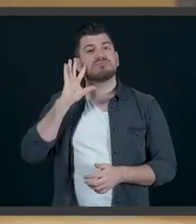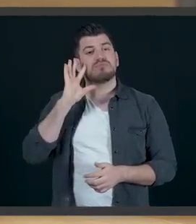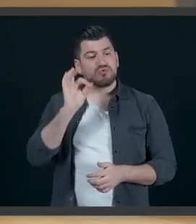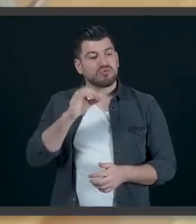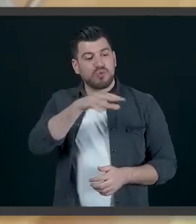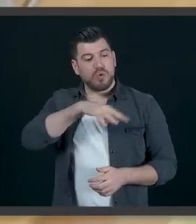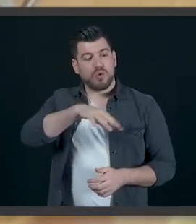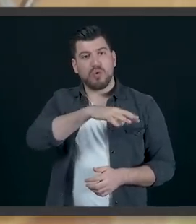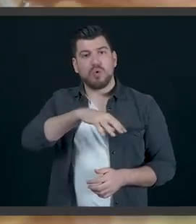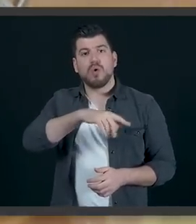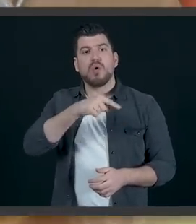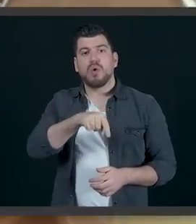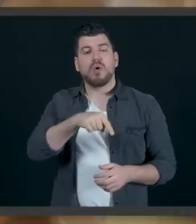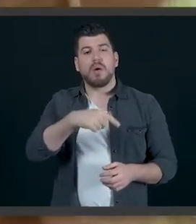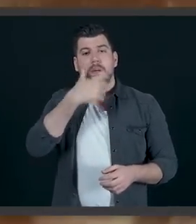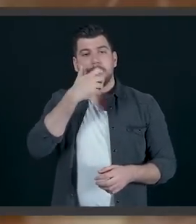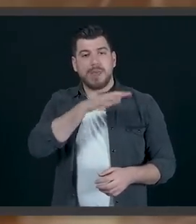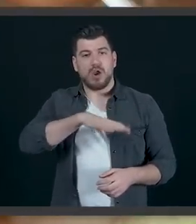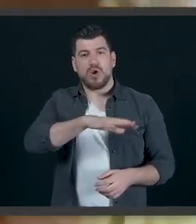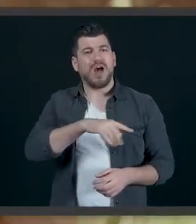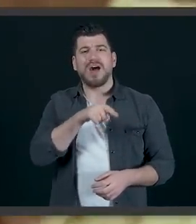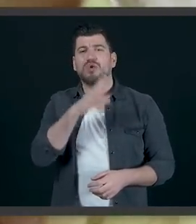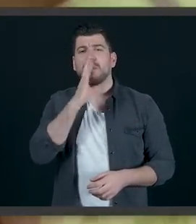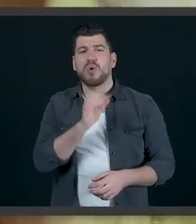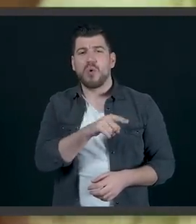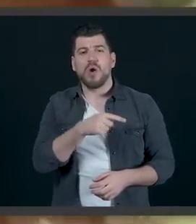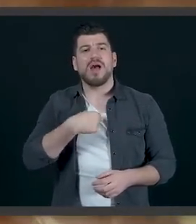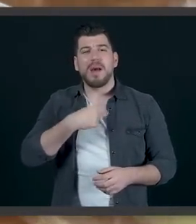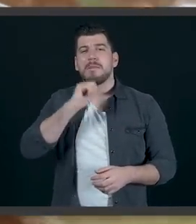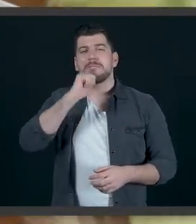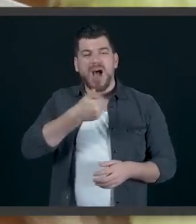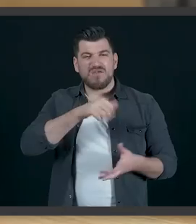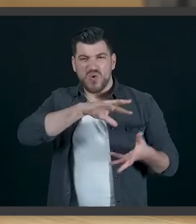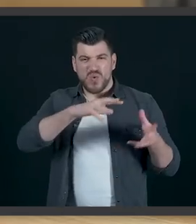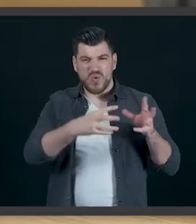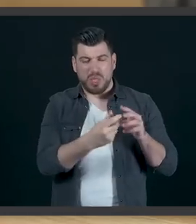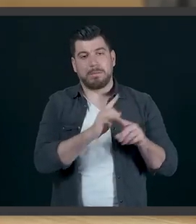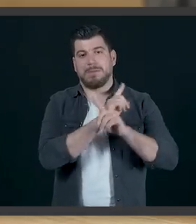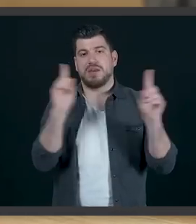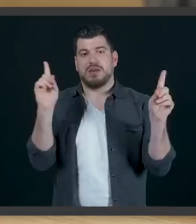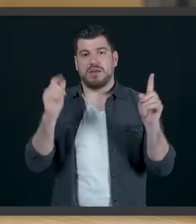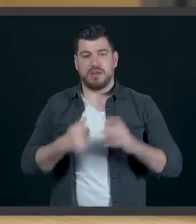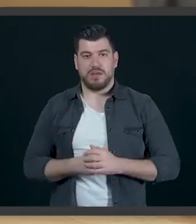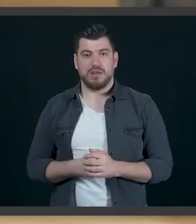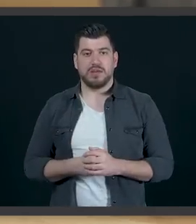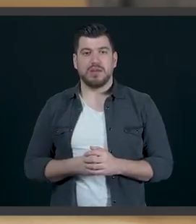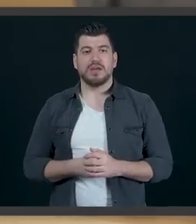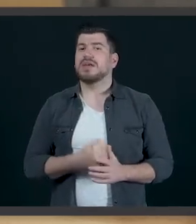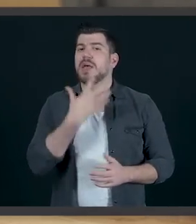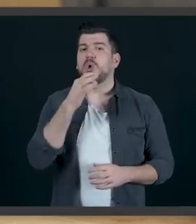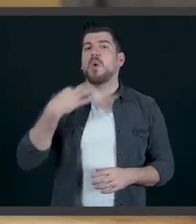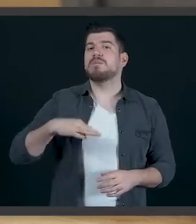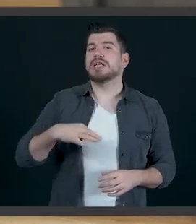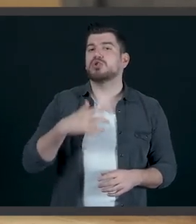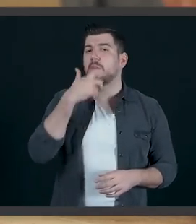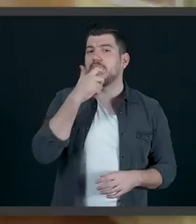Ίσα-ίσα ρίχνουμε στο μήλο και ανακατεύουμε για να μην μαυρίσει το μήλο μας. Τώρα, γιατί βάζω πράσινα μήλα και